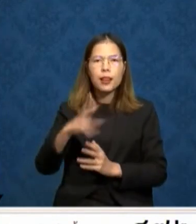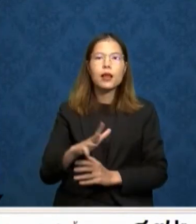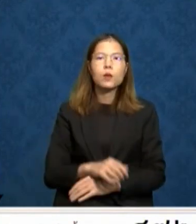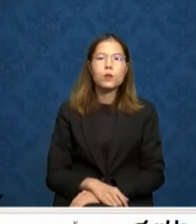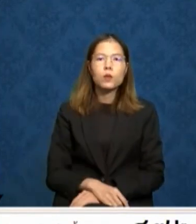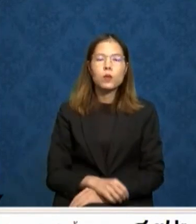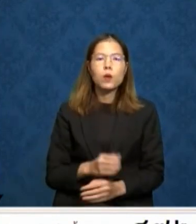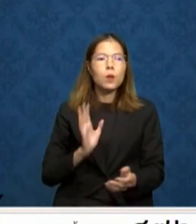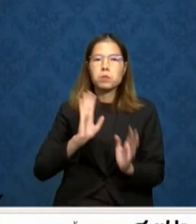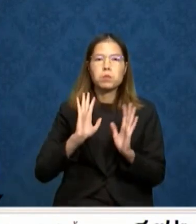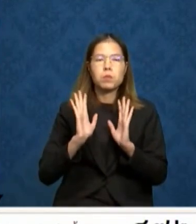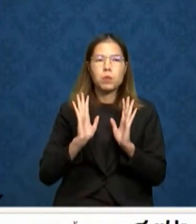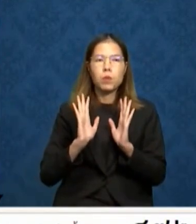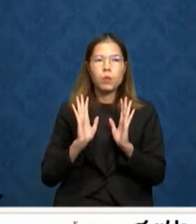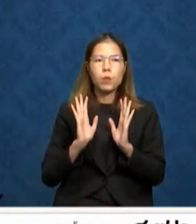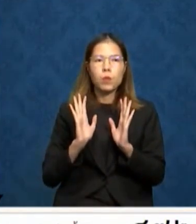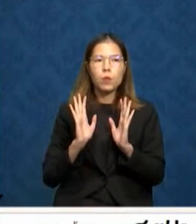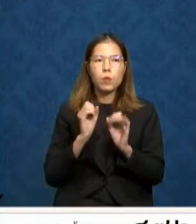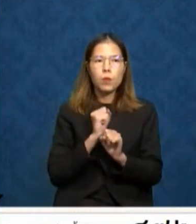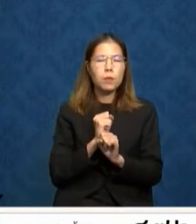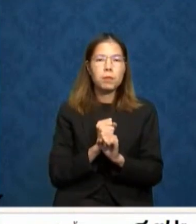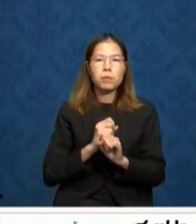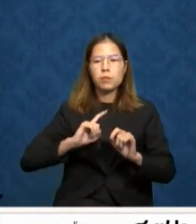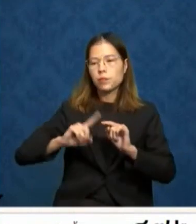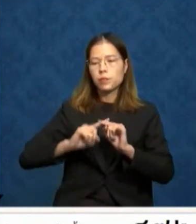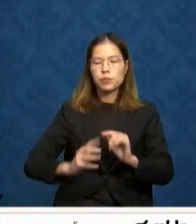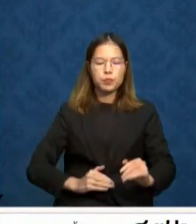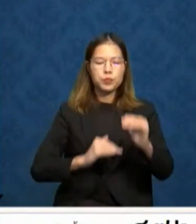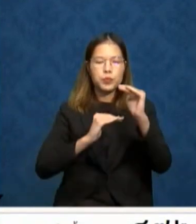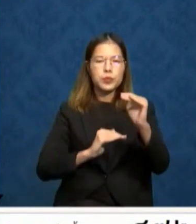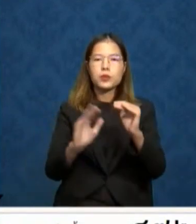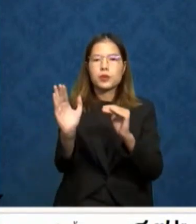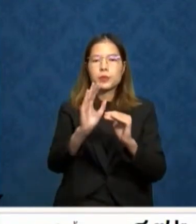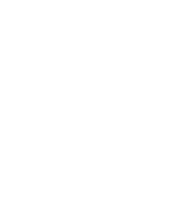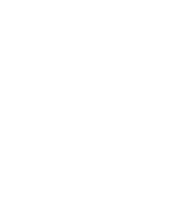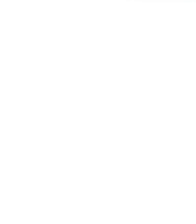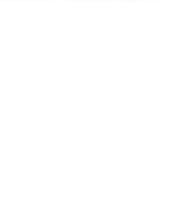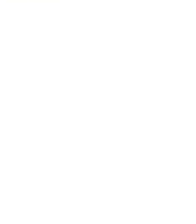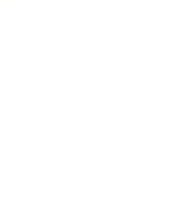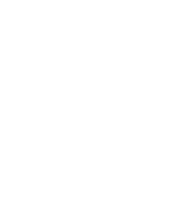ไม่ได้ดำเนินการตามที่ท่านได้ขอแปรยติมา